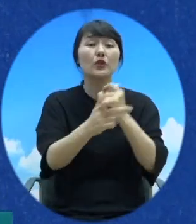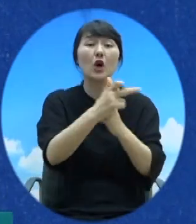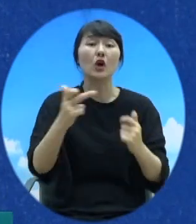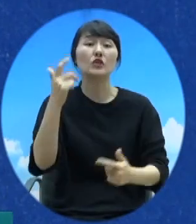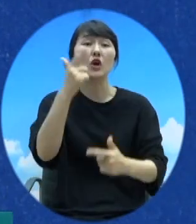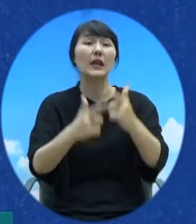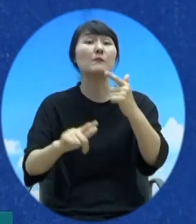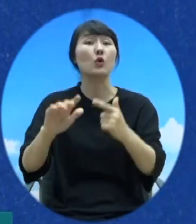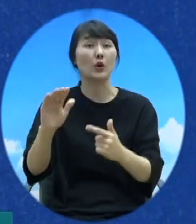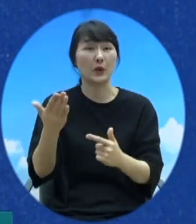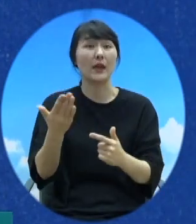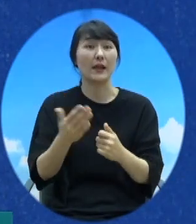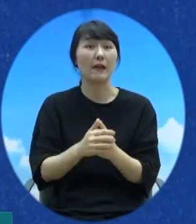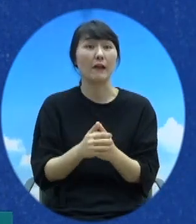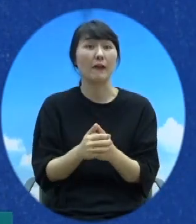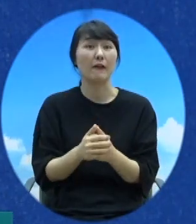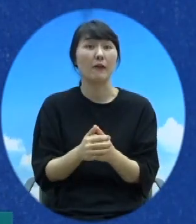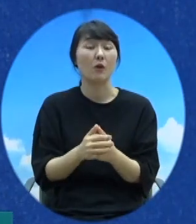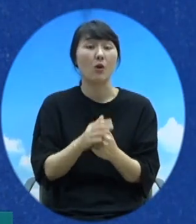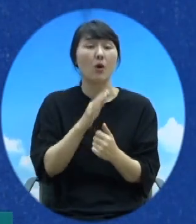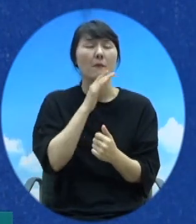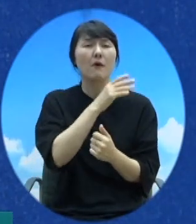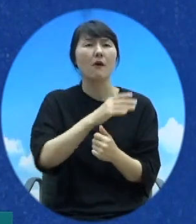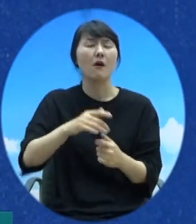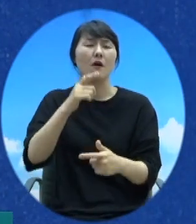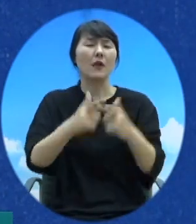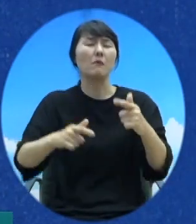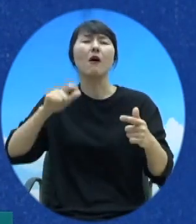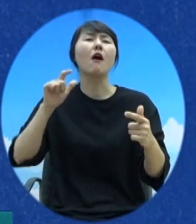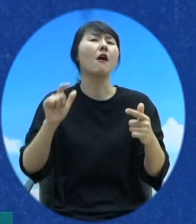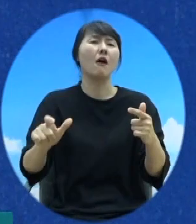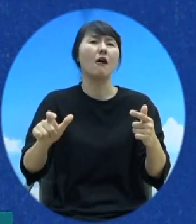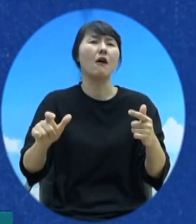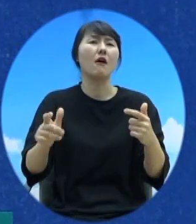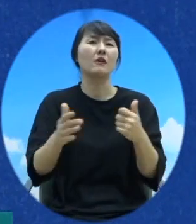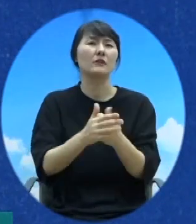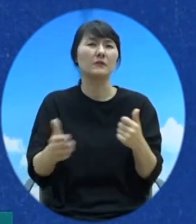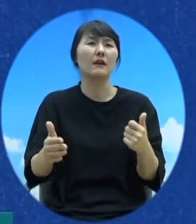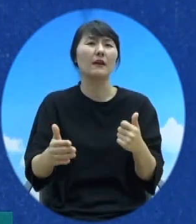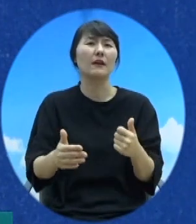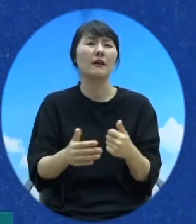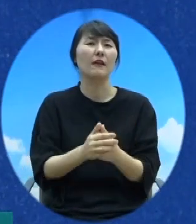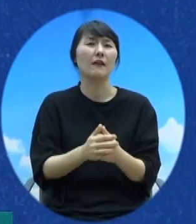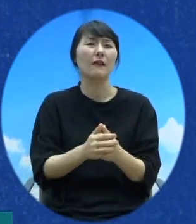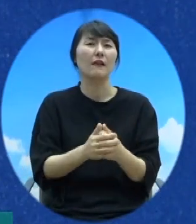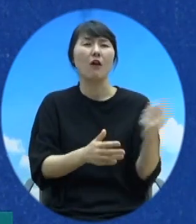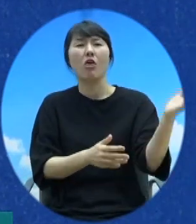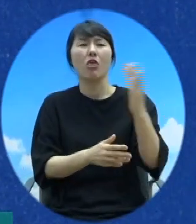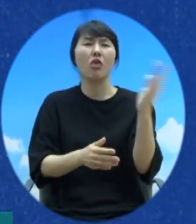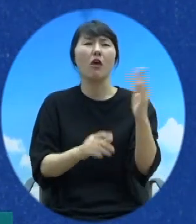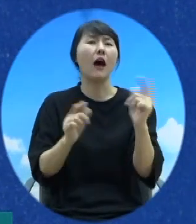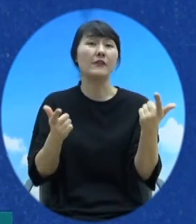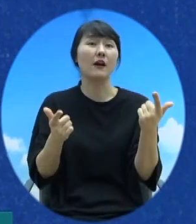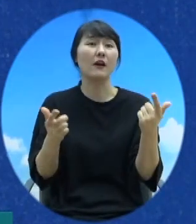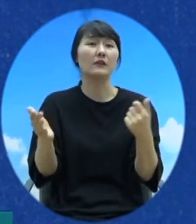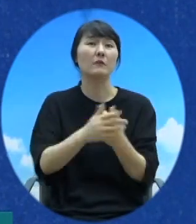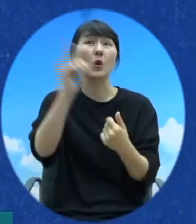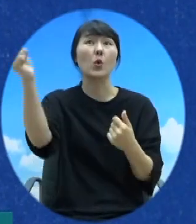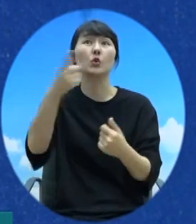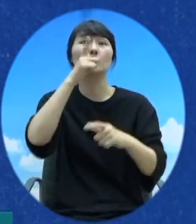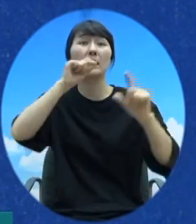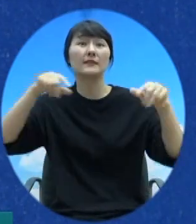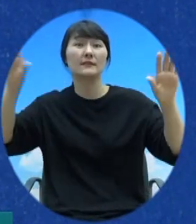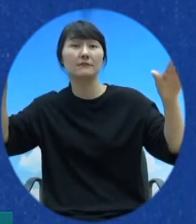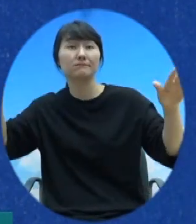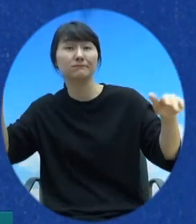나무가 되고 얼마나 튼튼한 나무가 되었던지 공중에 새들이 와서 그